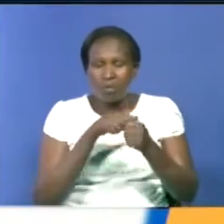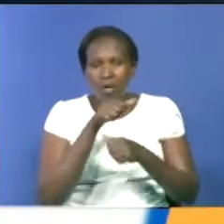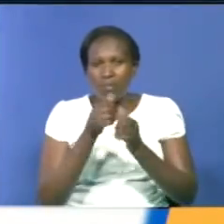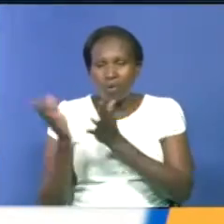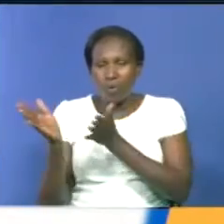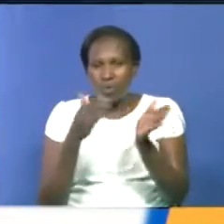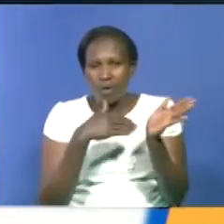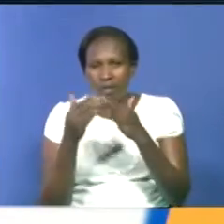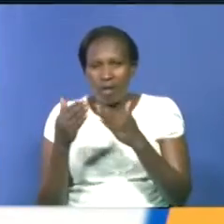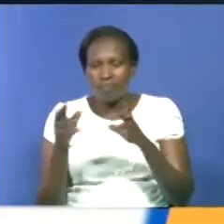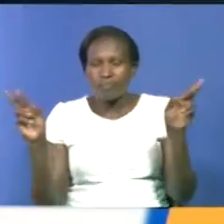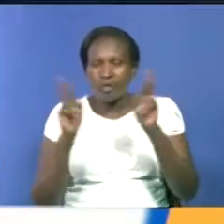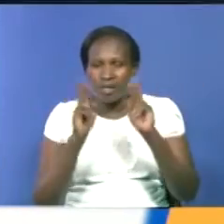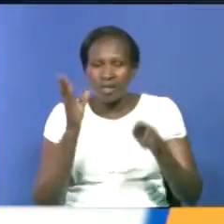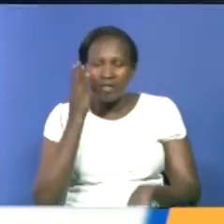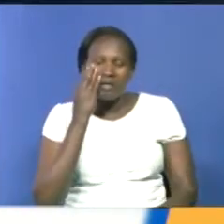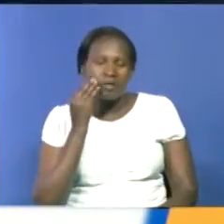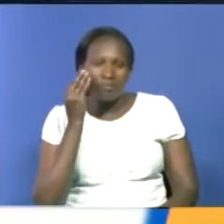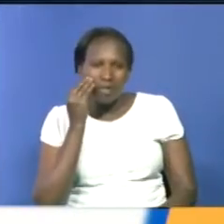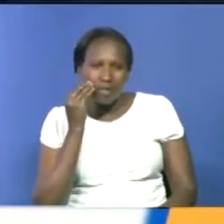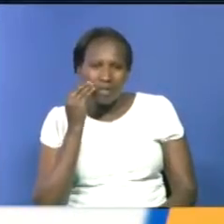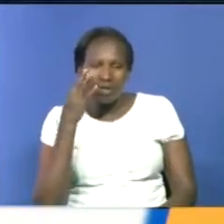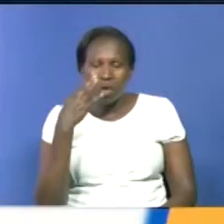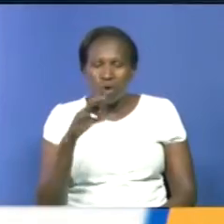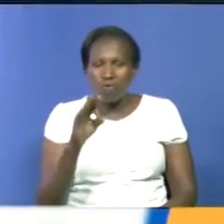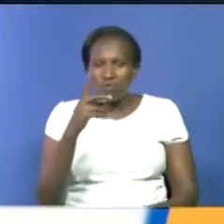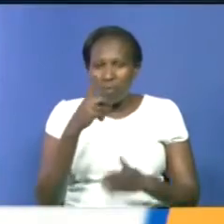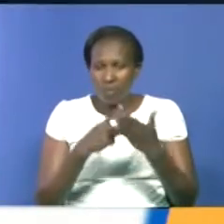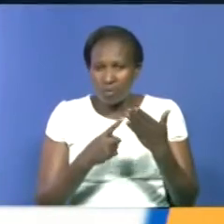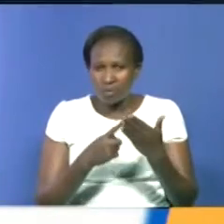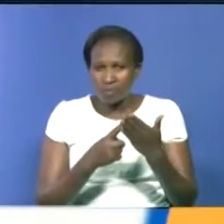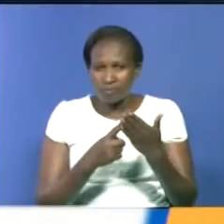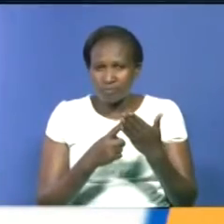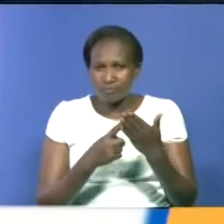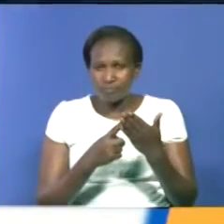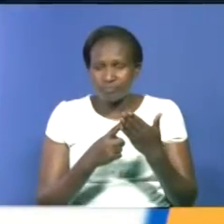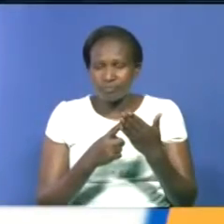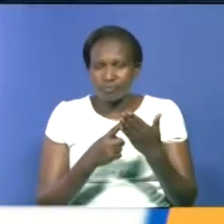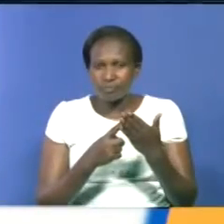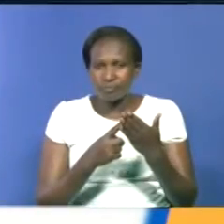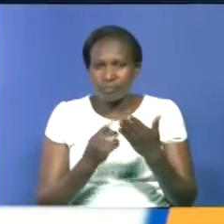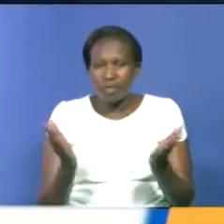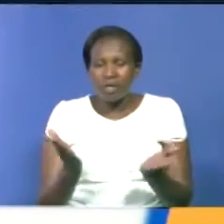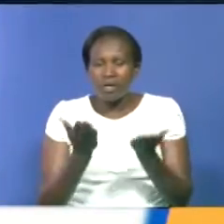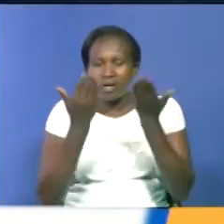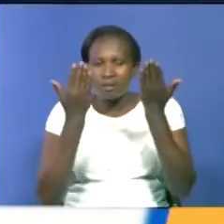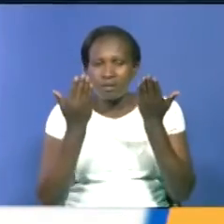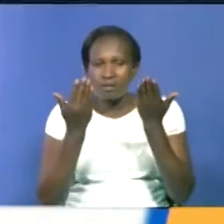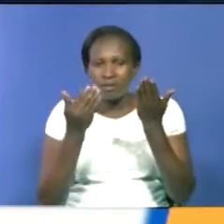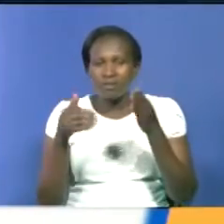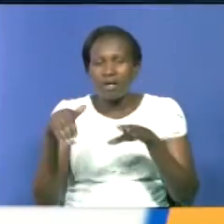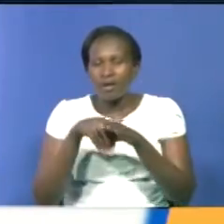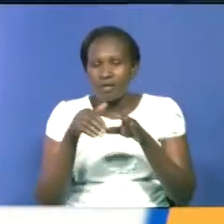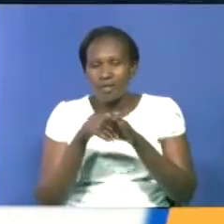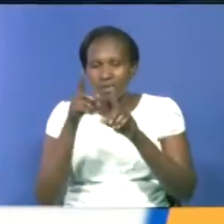are already experiencing the impact of climate change, which risks triggering rising temperatures that